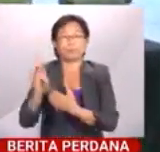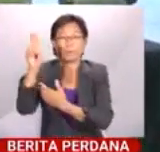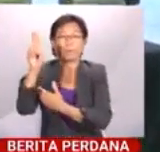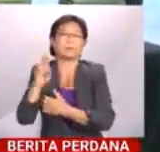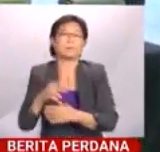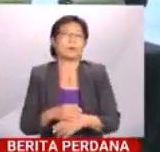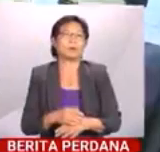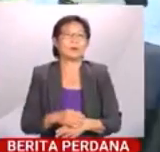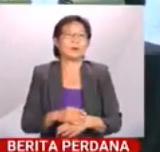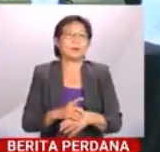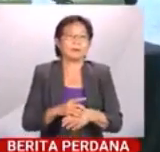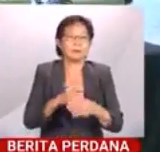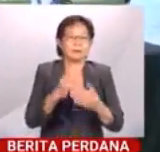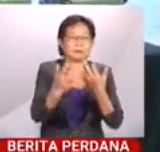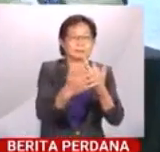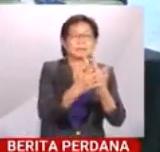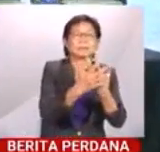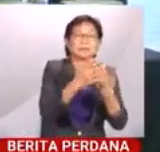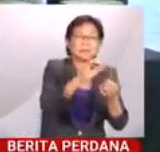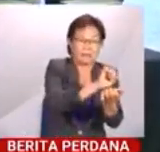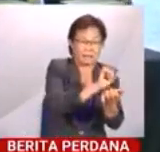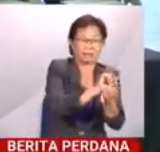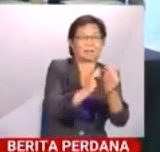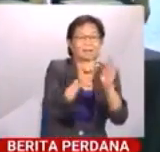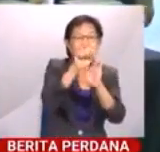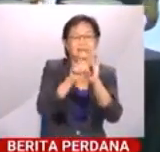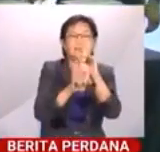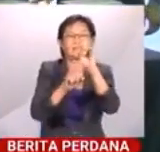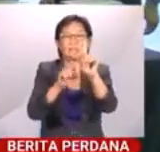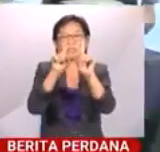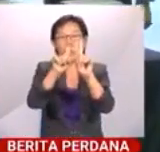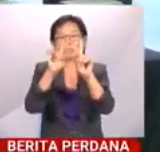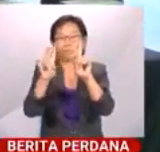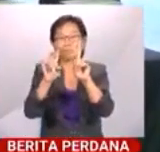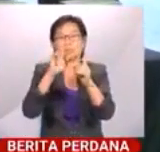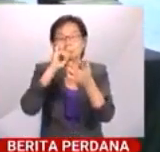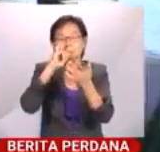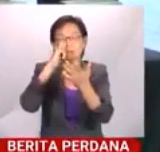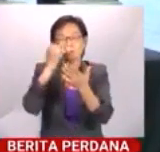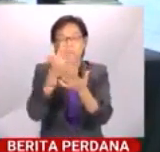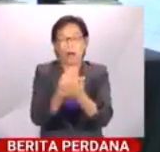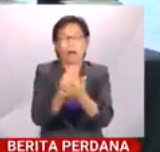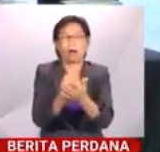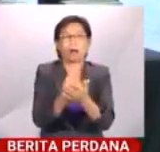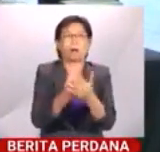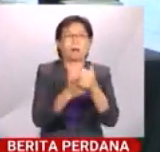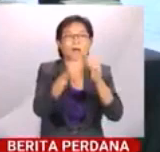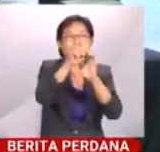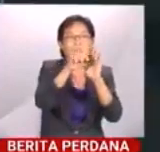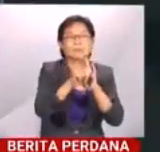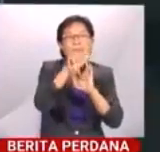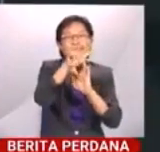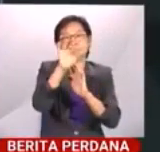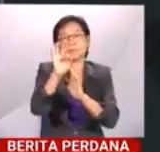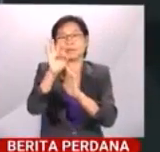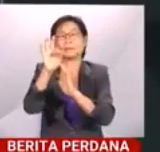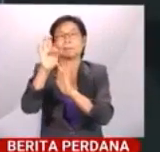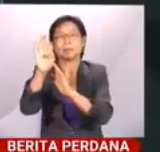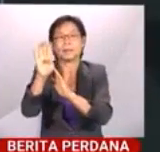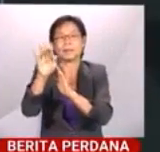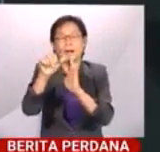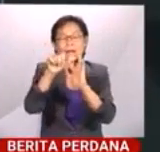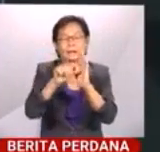Suspek direman di bawah Seksyen 117 Kanun Acara Jenayah dan kes disiasat mengikut Seksyen 39B Akta Dadah